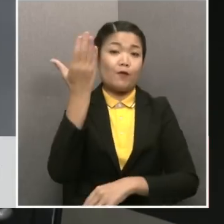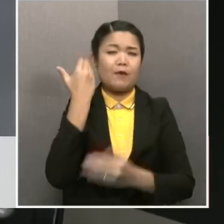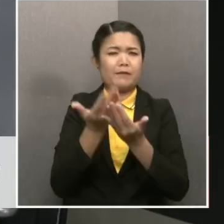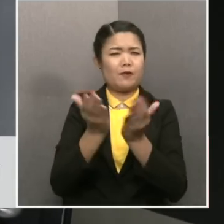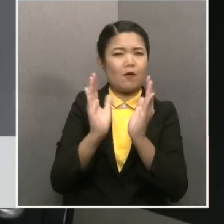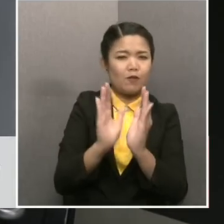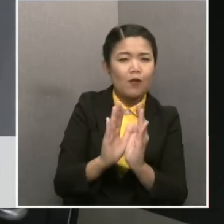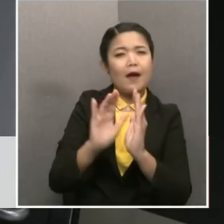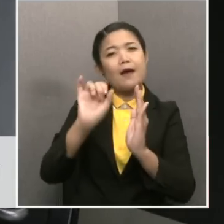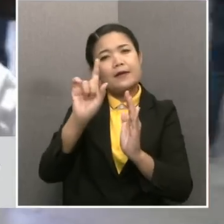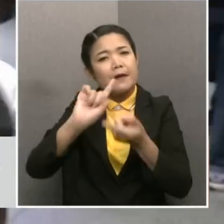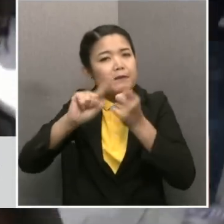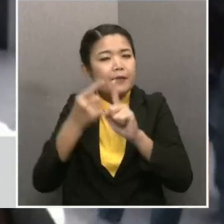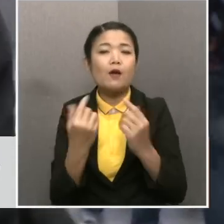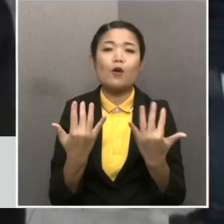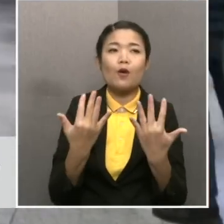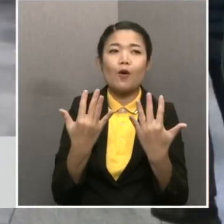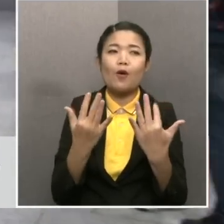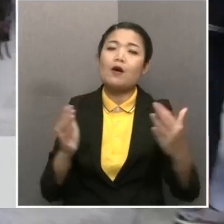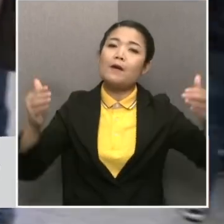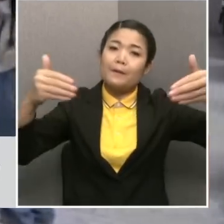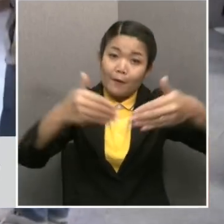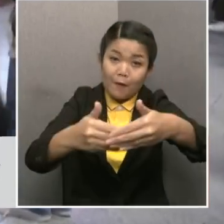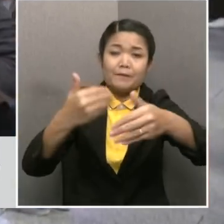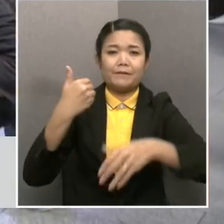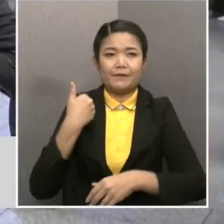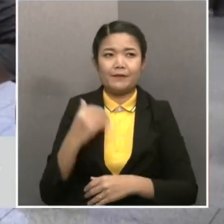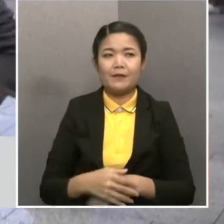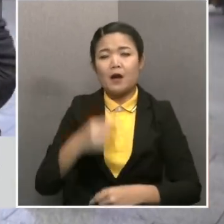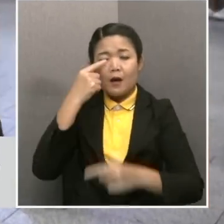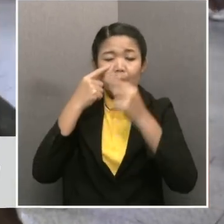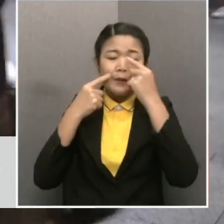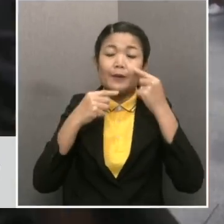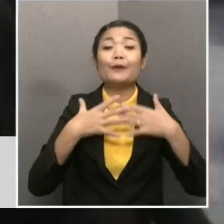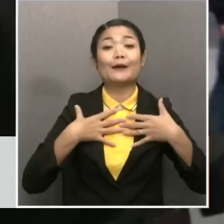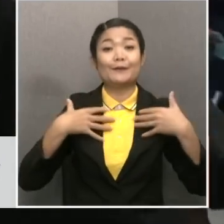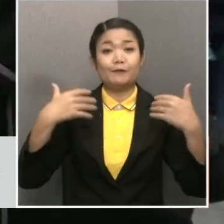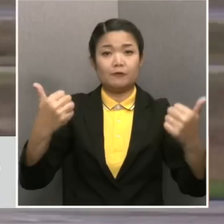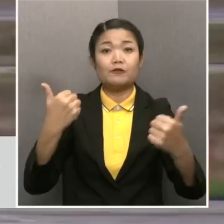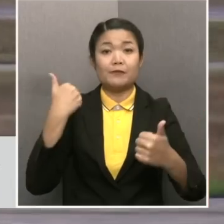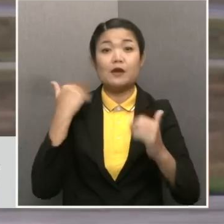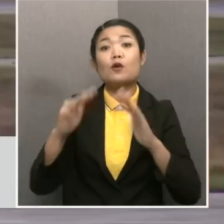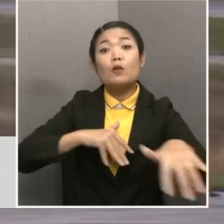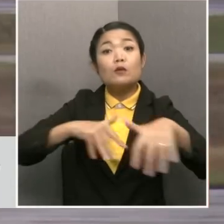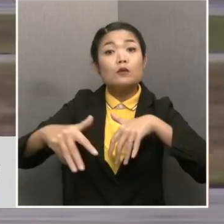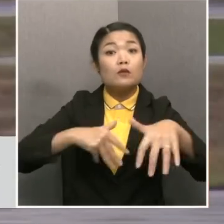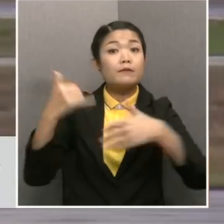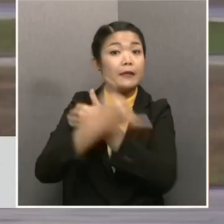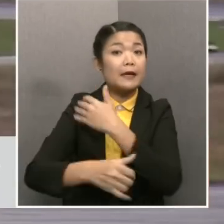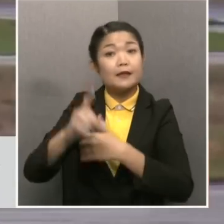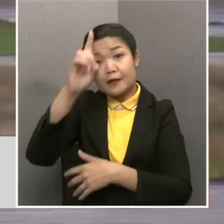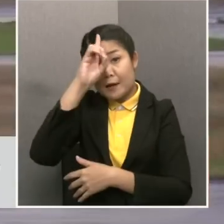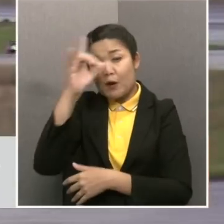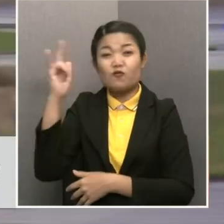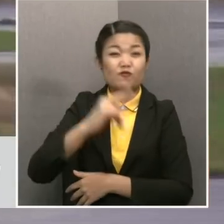วและมิตรสหายมารอรับด้วยการสวมกอดแล้วก็มีภาพน้ำตาแห่งความสุขนะคะชาวเยอรมนีที่ได้กลับบ้านก็บ